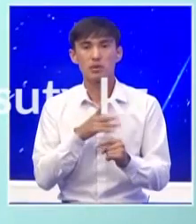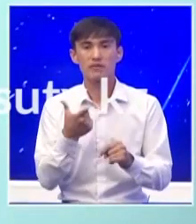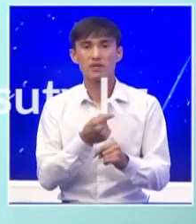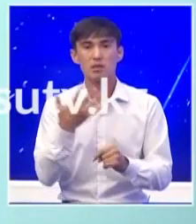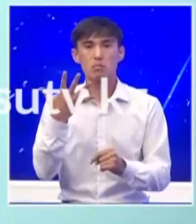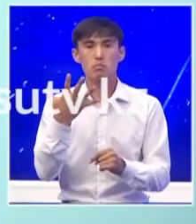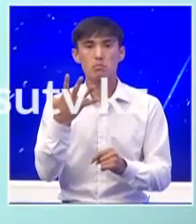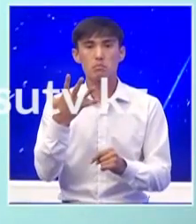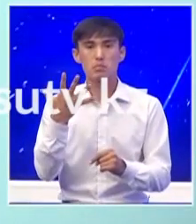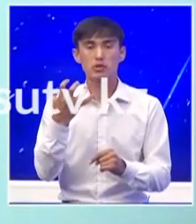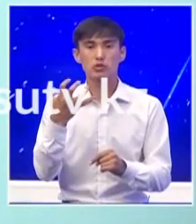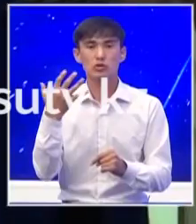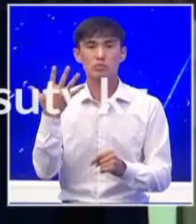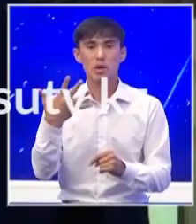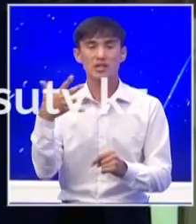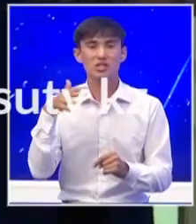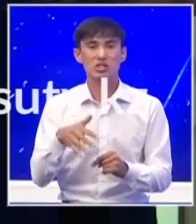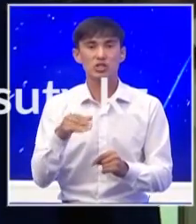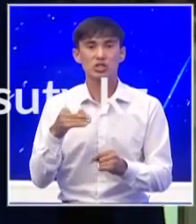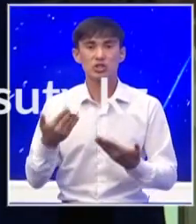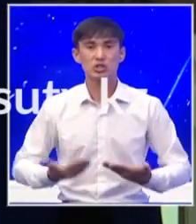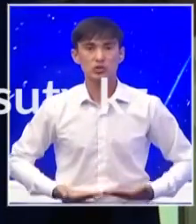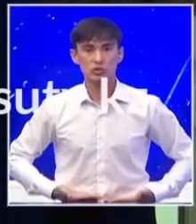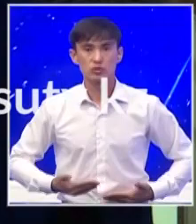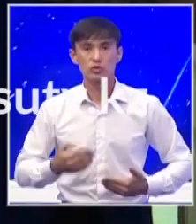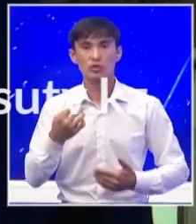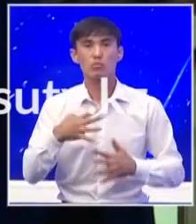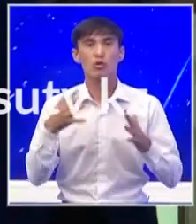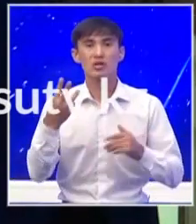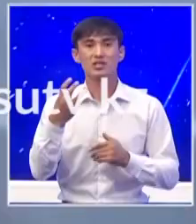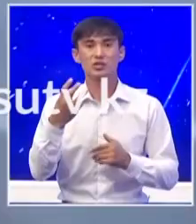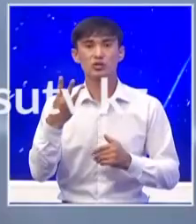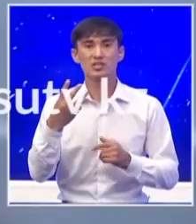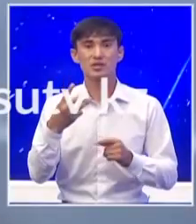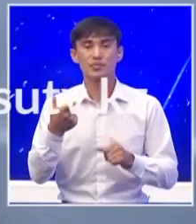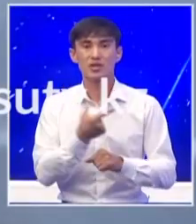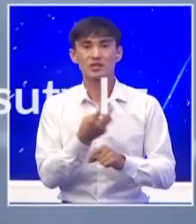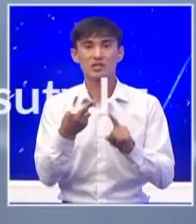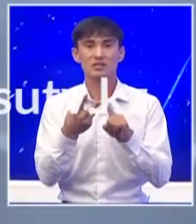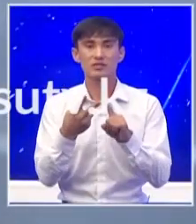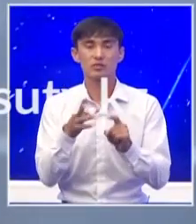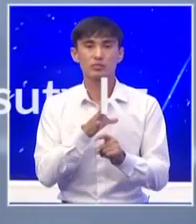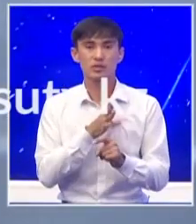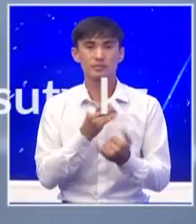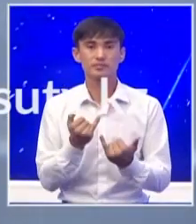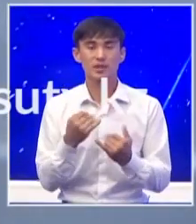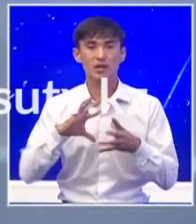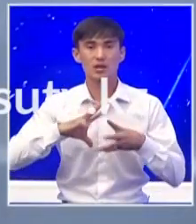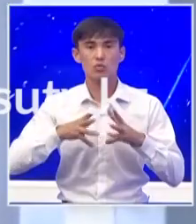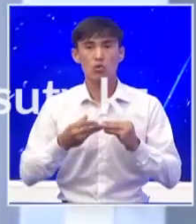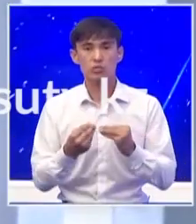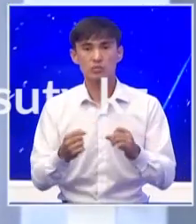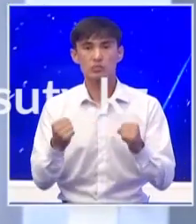порядка 550 тысяч ЖТСУсцев. Более 330 завершили иммунизацию двумя компонентами. Таким образом,